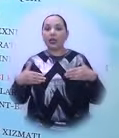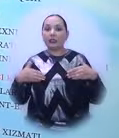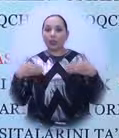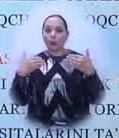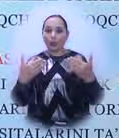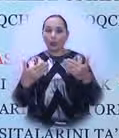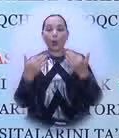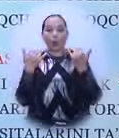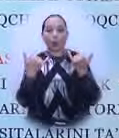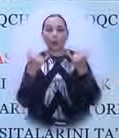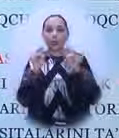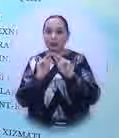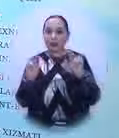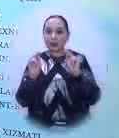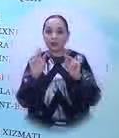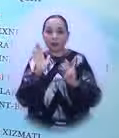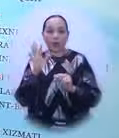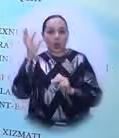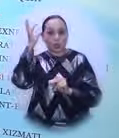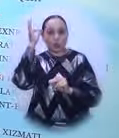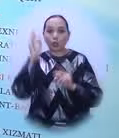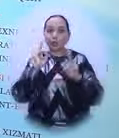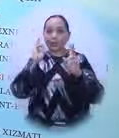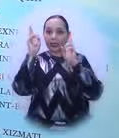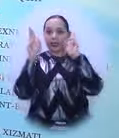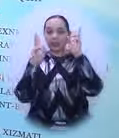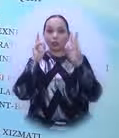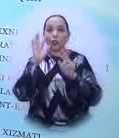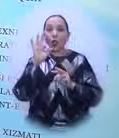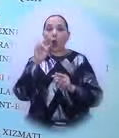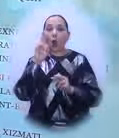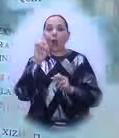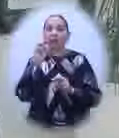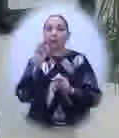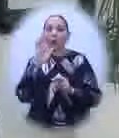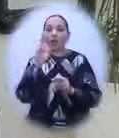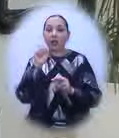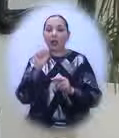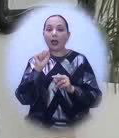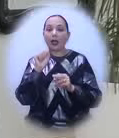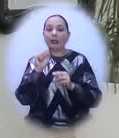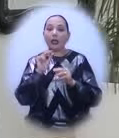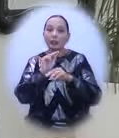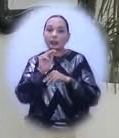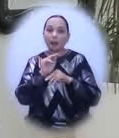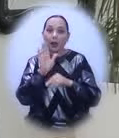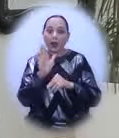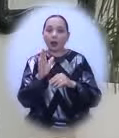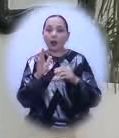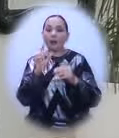Assalomu alaykum. Bugungi darsimiz soch kesish akantovka usullari. Deyarli mijozlarimiz